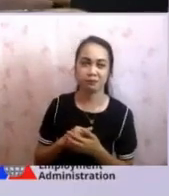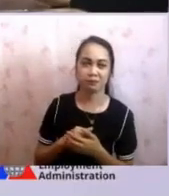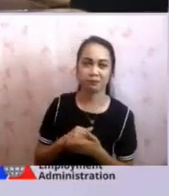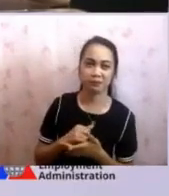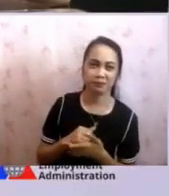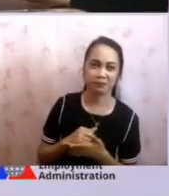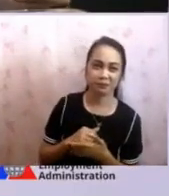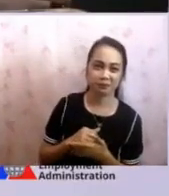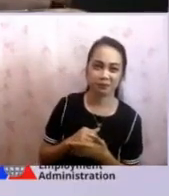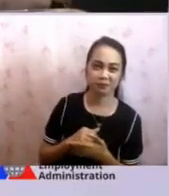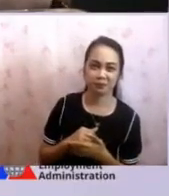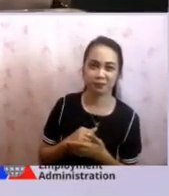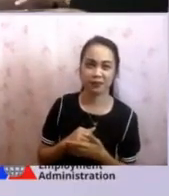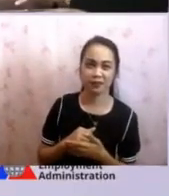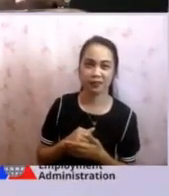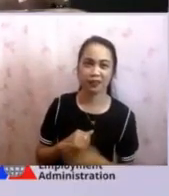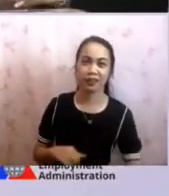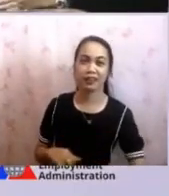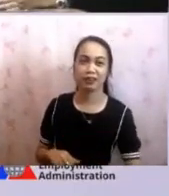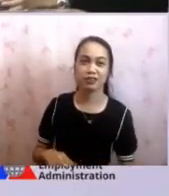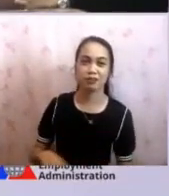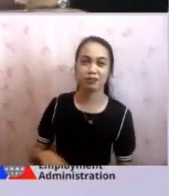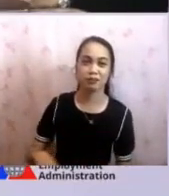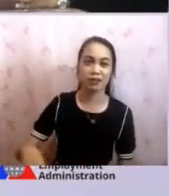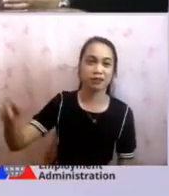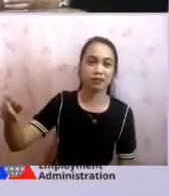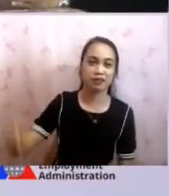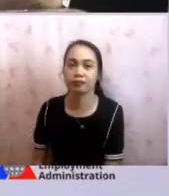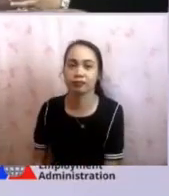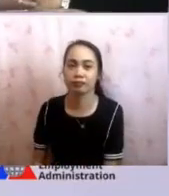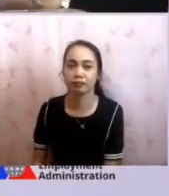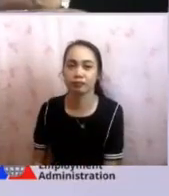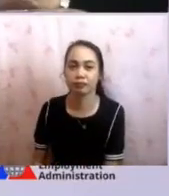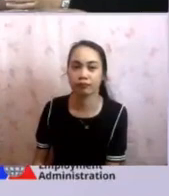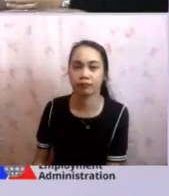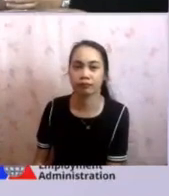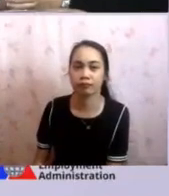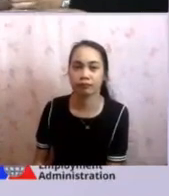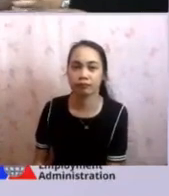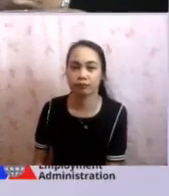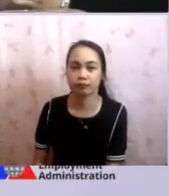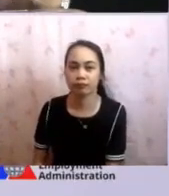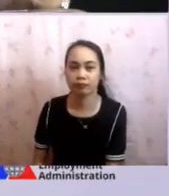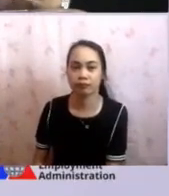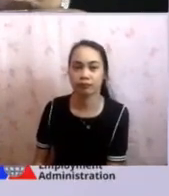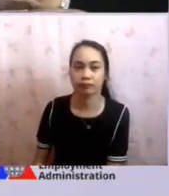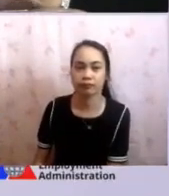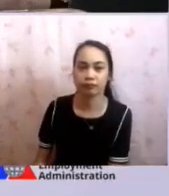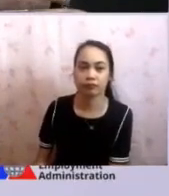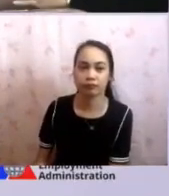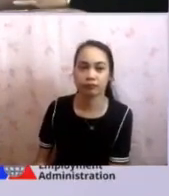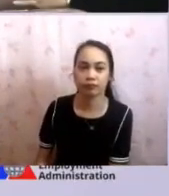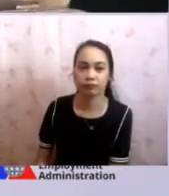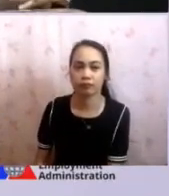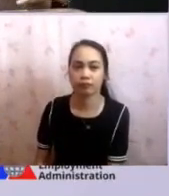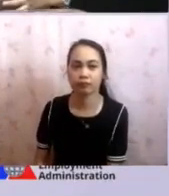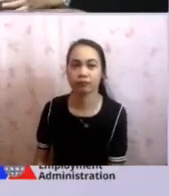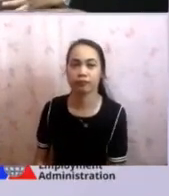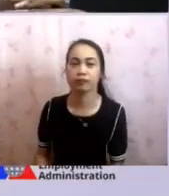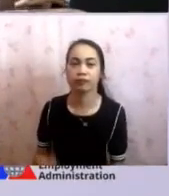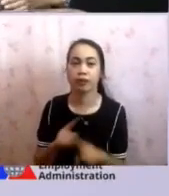ipa-impress ilang self, magmamahak sila nga na-achieve ni nila, yung nananana. But to tell you